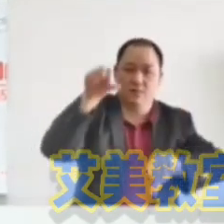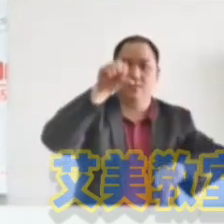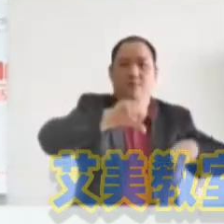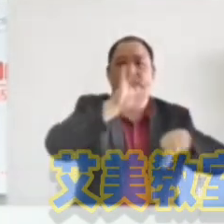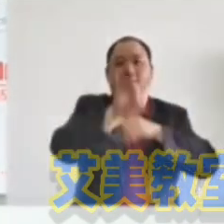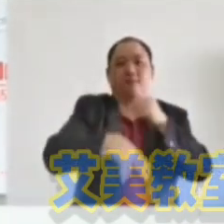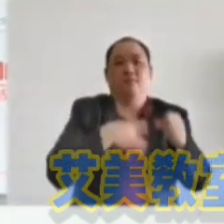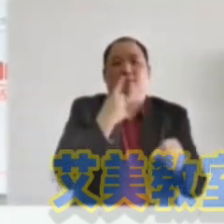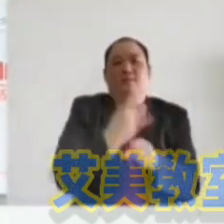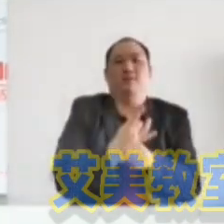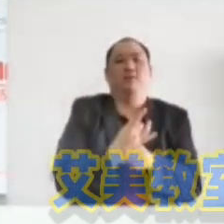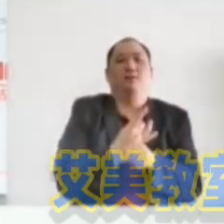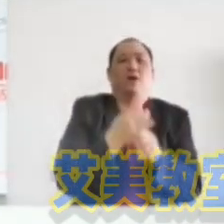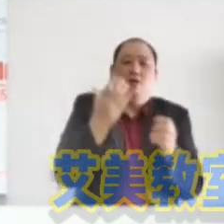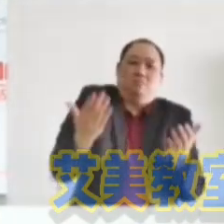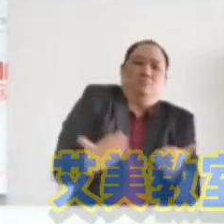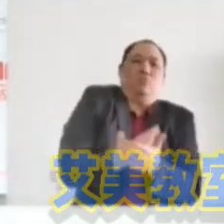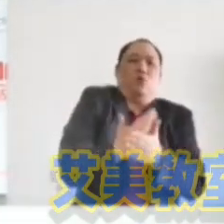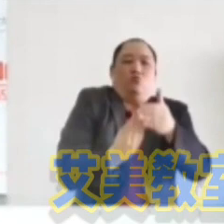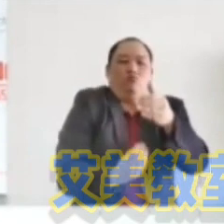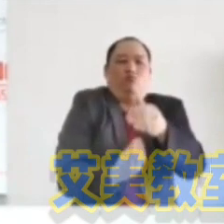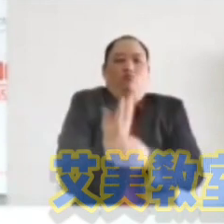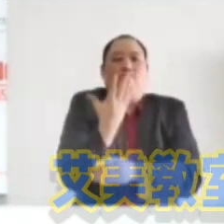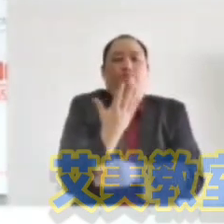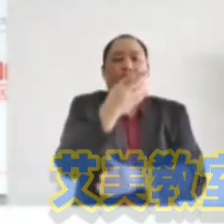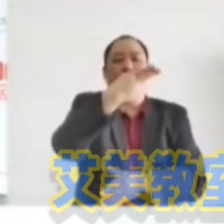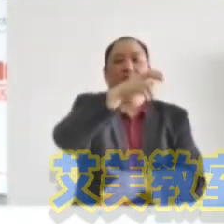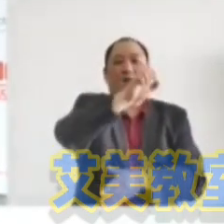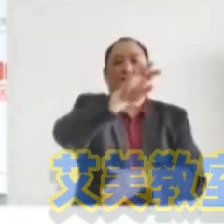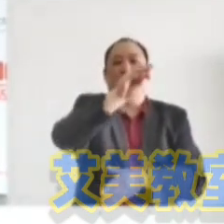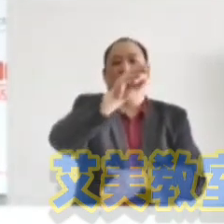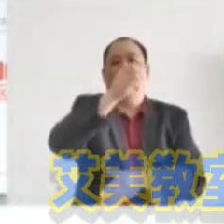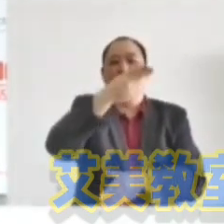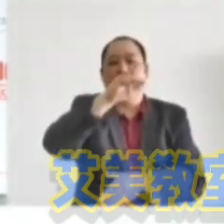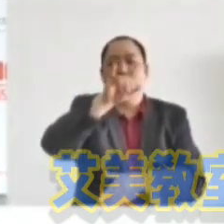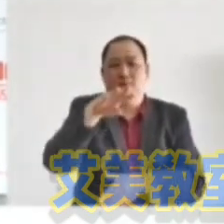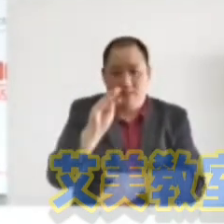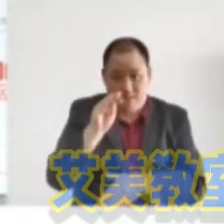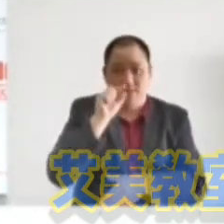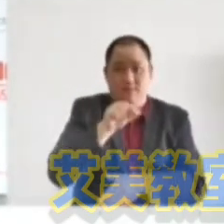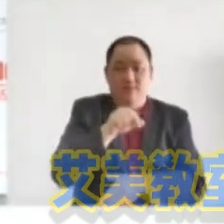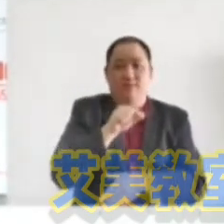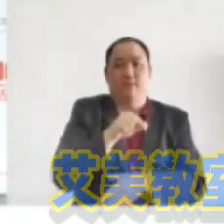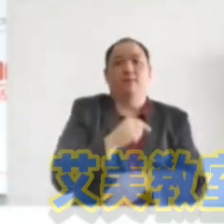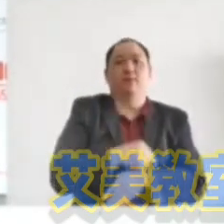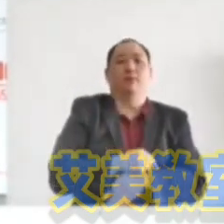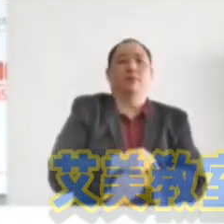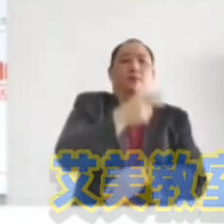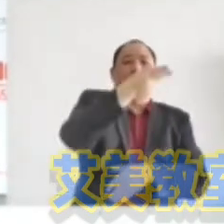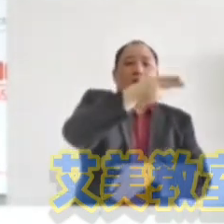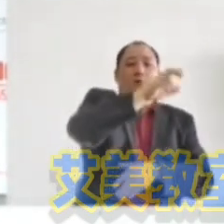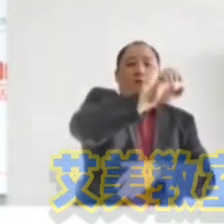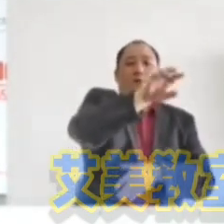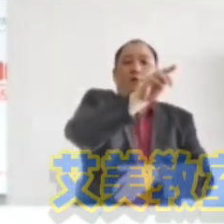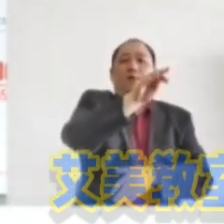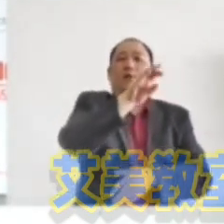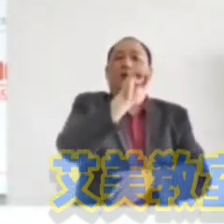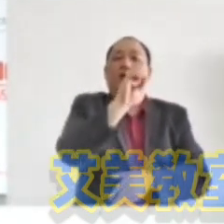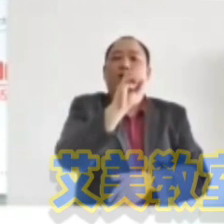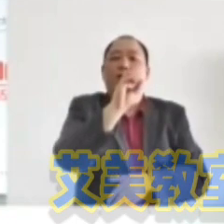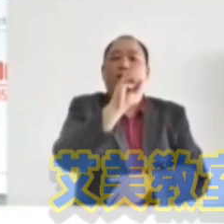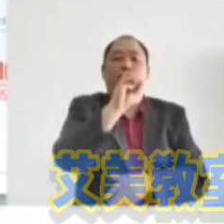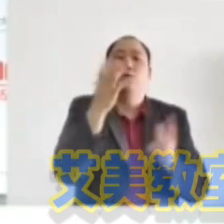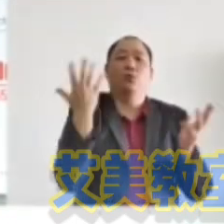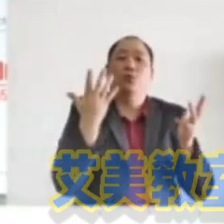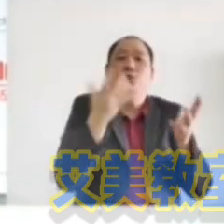出这一款今天我们所看到的，我们在吃着的这一个产品 Hemohim。 那 Hemohim 的意思哦，